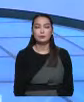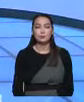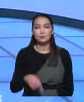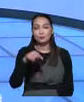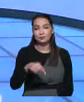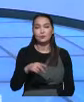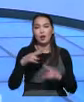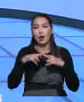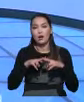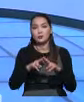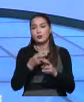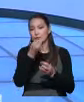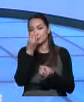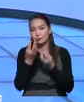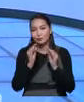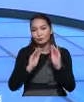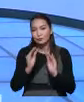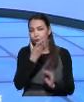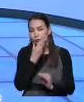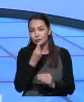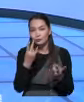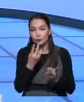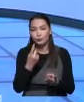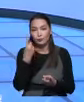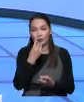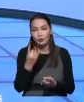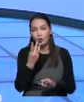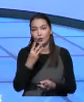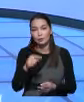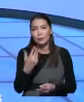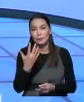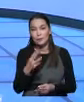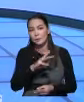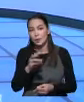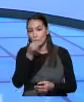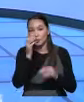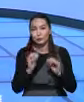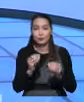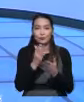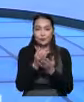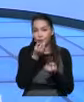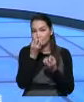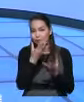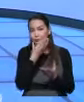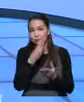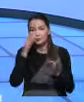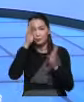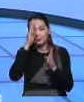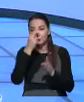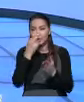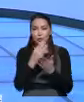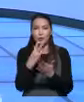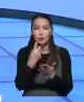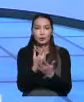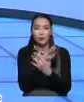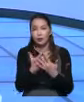Биыл Астананы безендіру үшін бір жылдық 3,5 миллион гүл егіледі. Хош исті өсімдіктердің жергілікті табиғатқа үйренскен 31 түрі